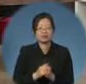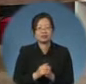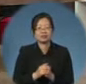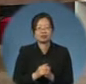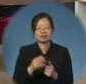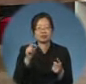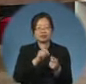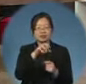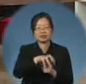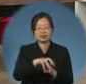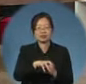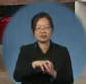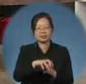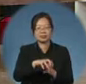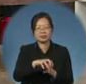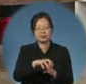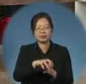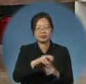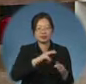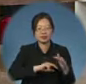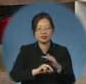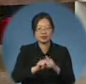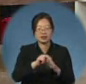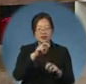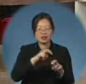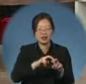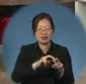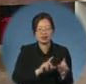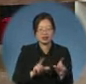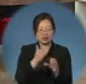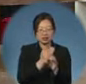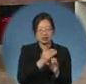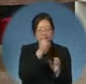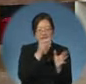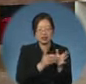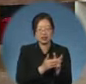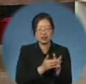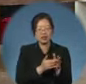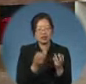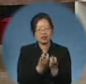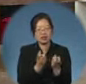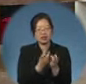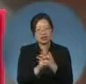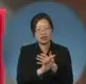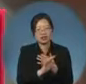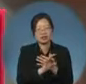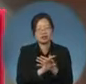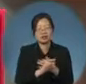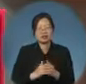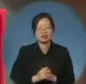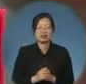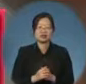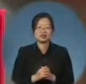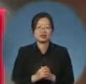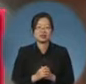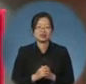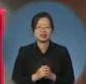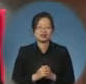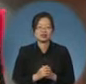근처에 그 주체가 철 가는 곳에서 사는데 어떻게 하냐면 그